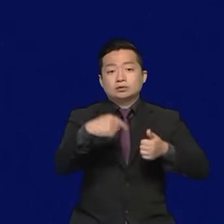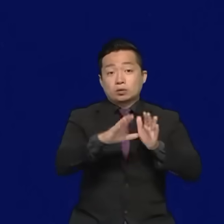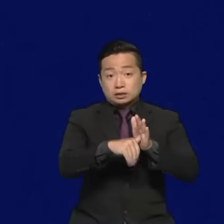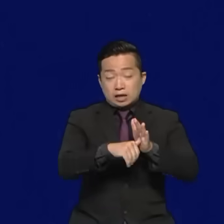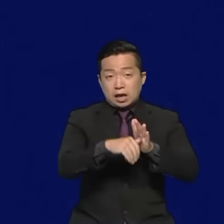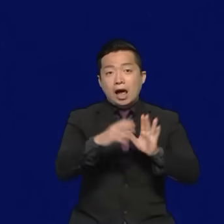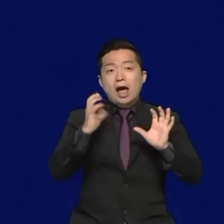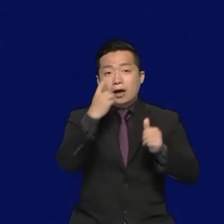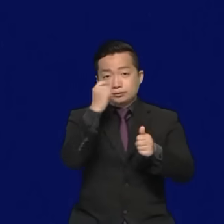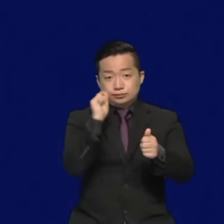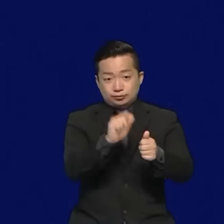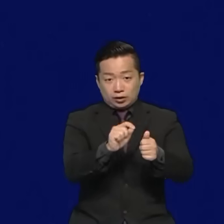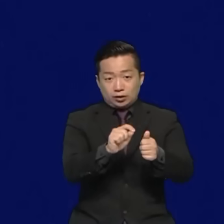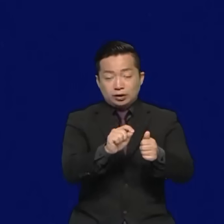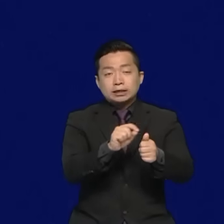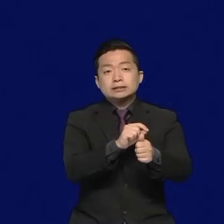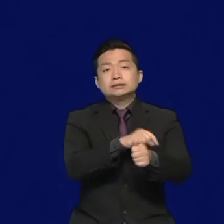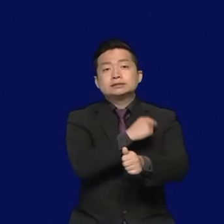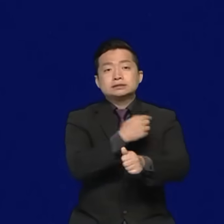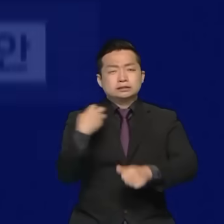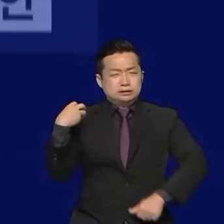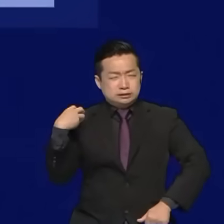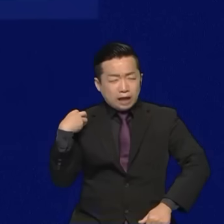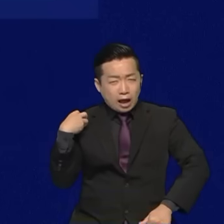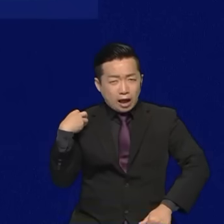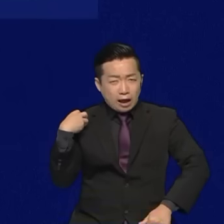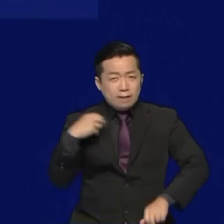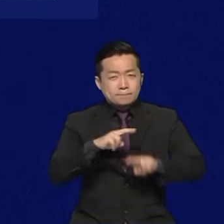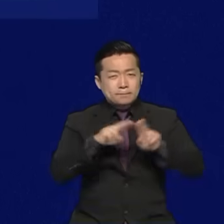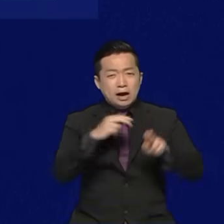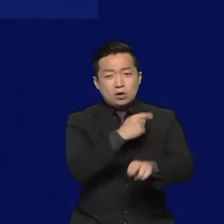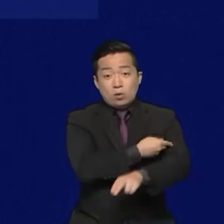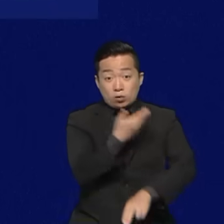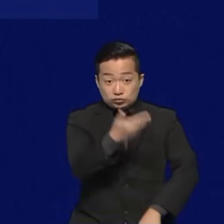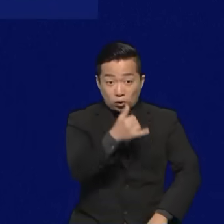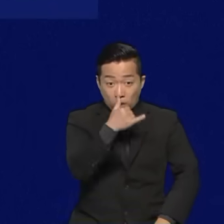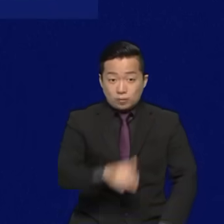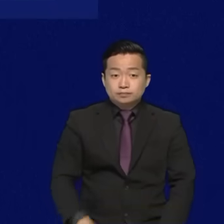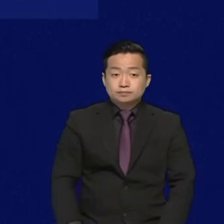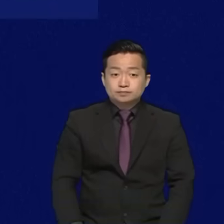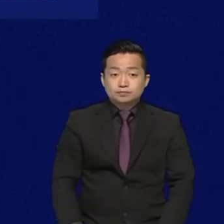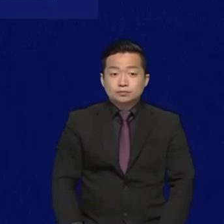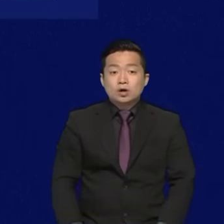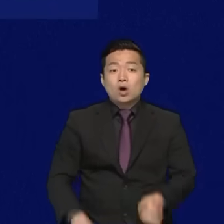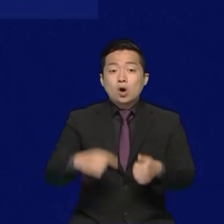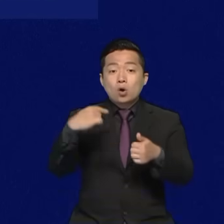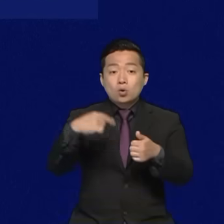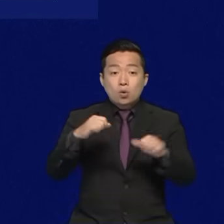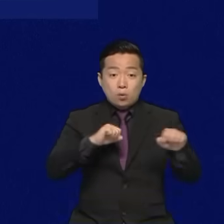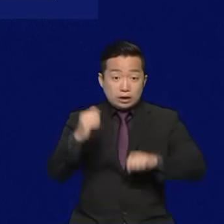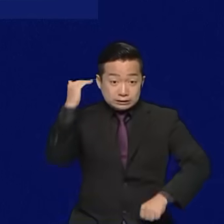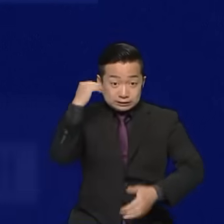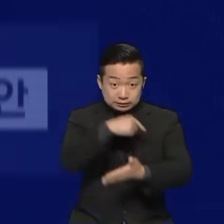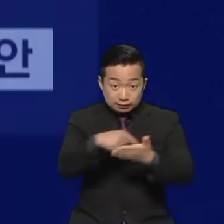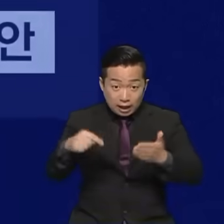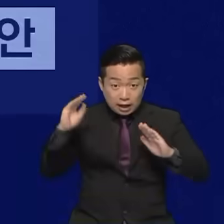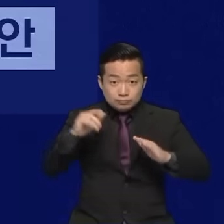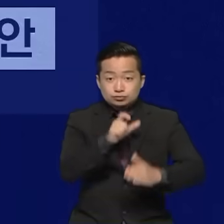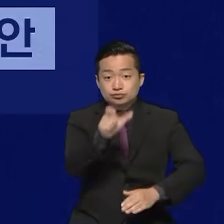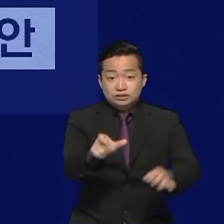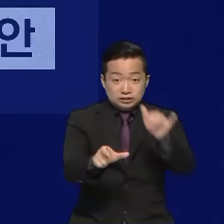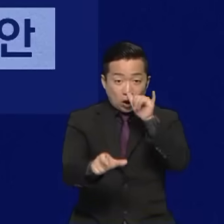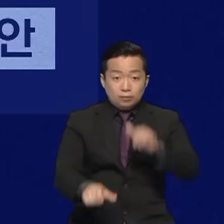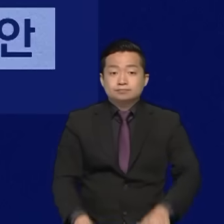아동학대 면책권을 주는 초중등교육법 개정안과 교권 침해 사항을 학생부에 등재하는 교원지위법 개정안